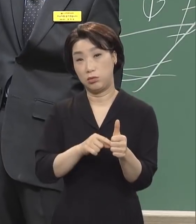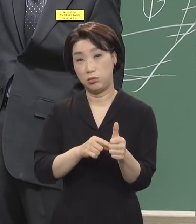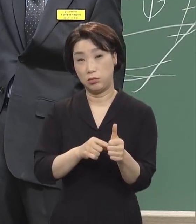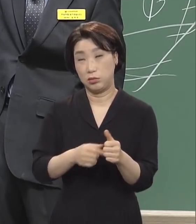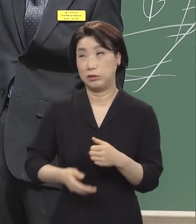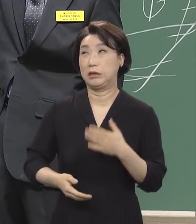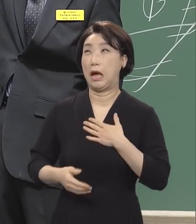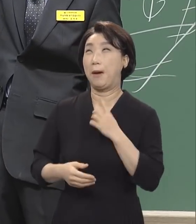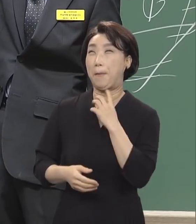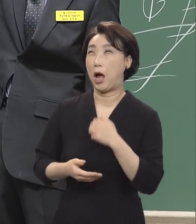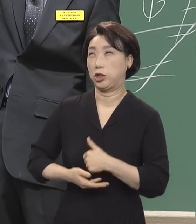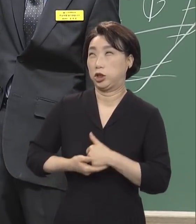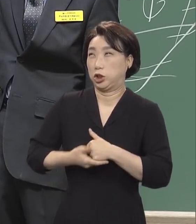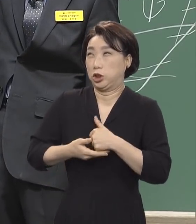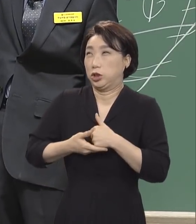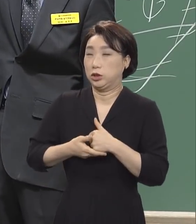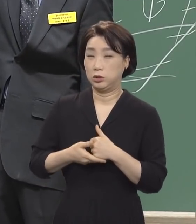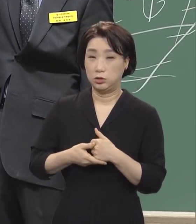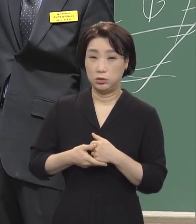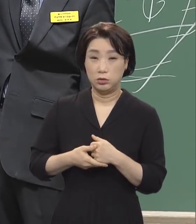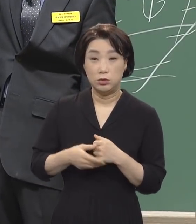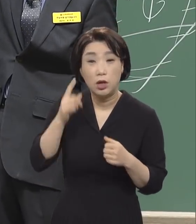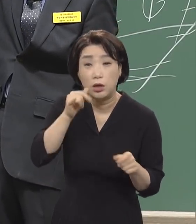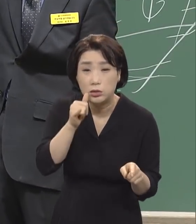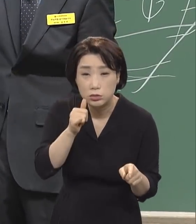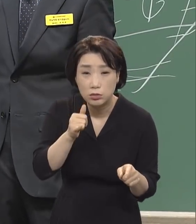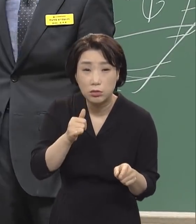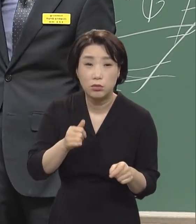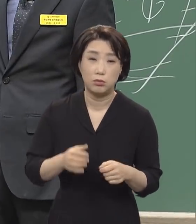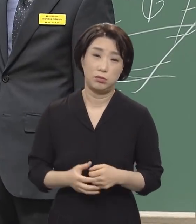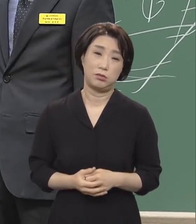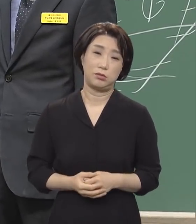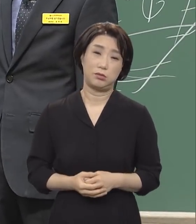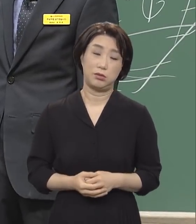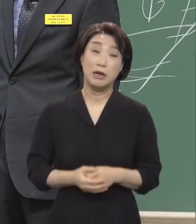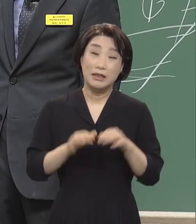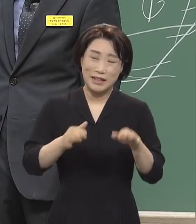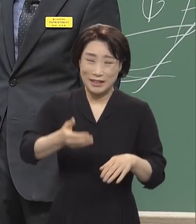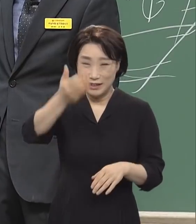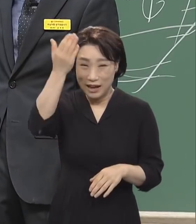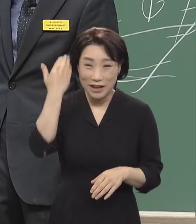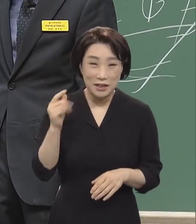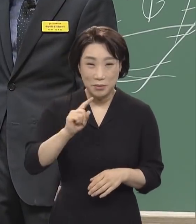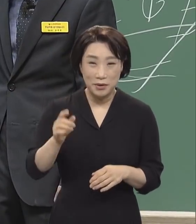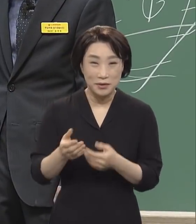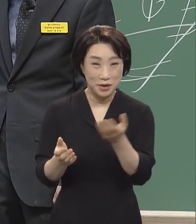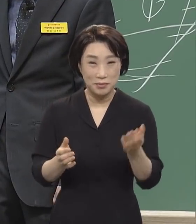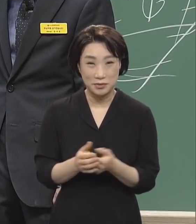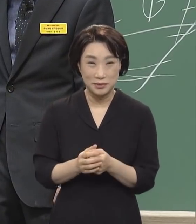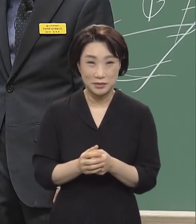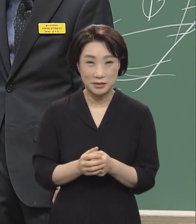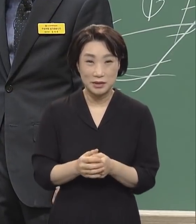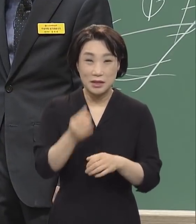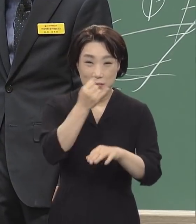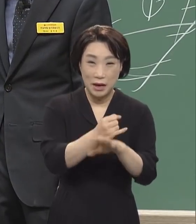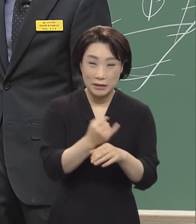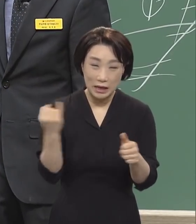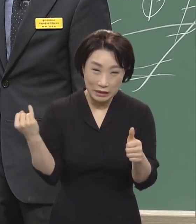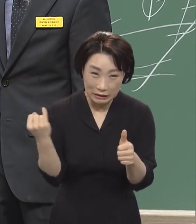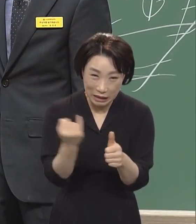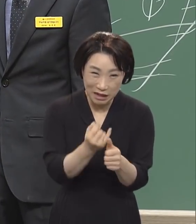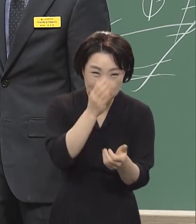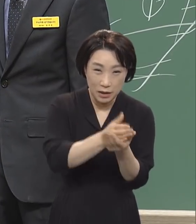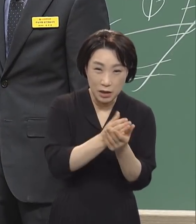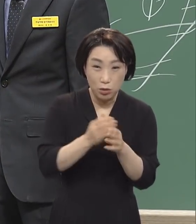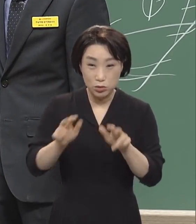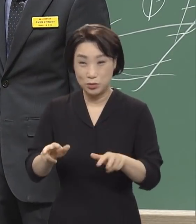알아. 나만을 위해서 살아줘야 맞다. 말이야. 맞다 그 말이야. 그런데 옛날에는 막내한테 장가 가고 시집가지 말라. 그런데